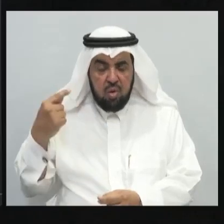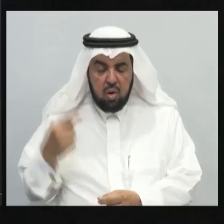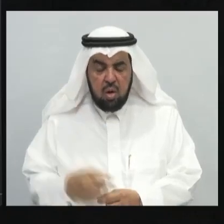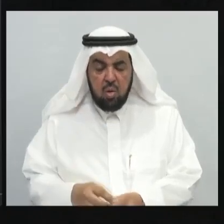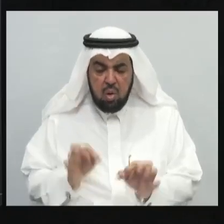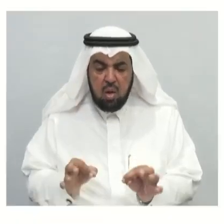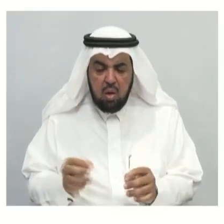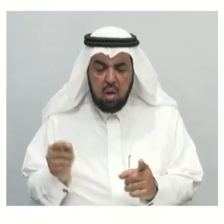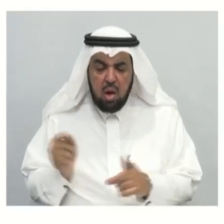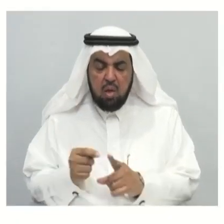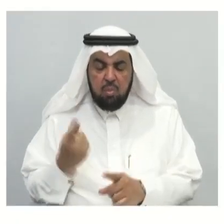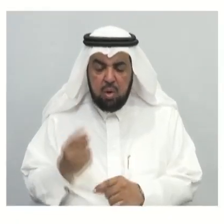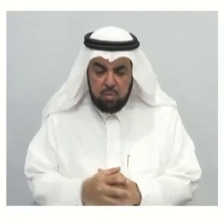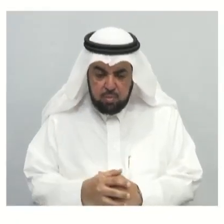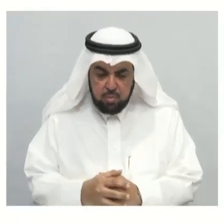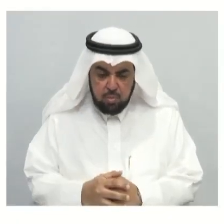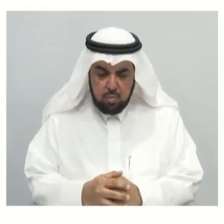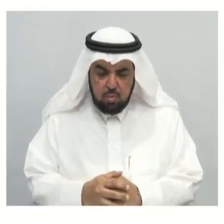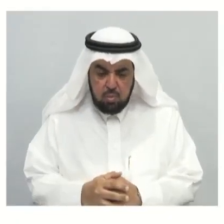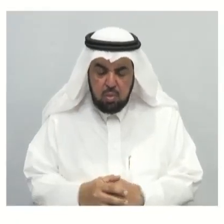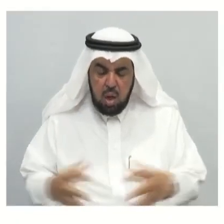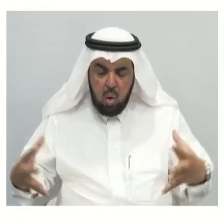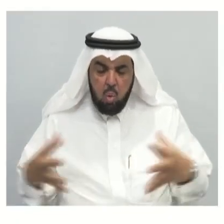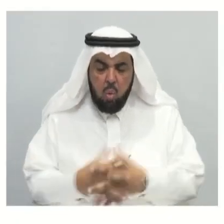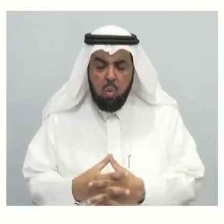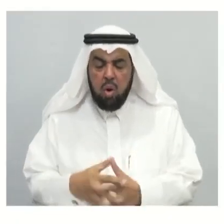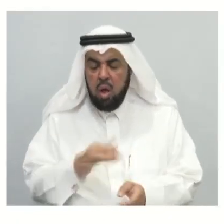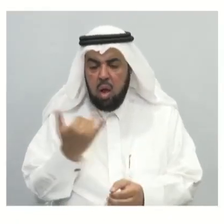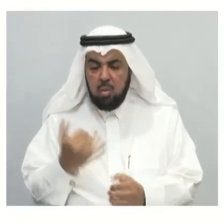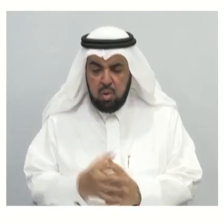وتحقيق الهدف منها وهو هدف الوحده